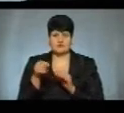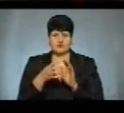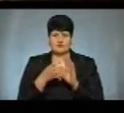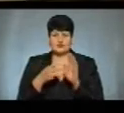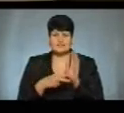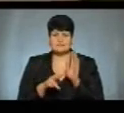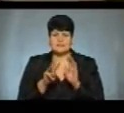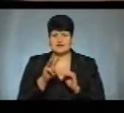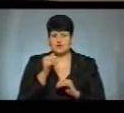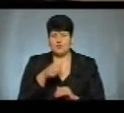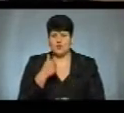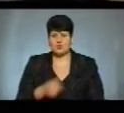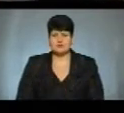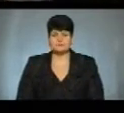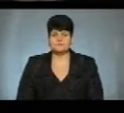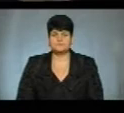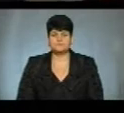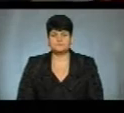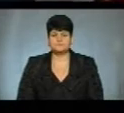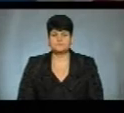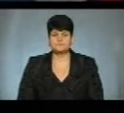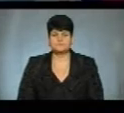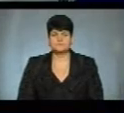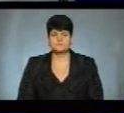році. Анжела Шова, Андрій Прокопів, новини.